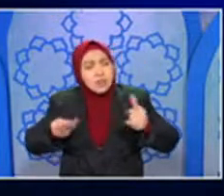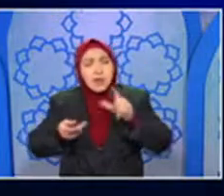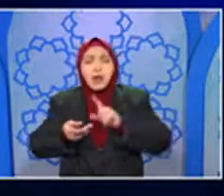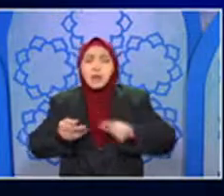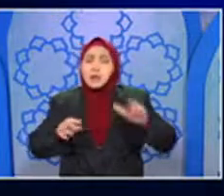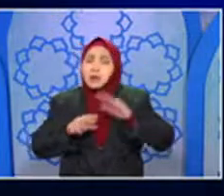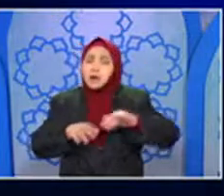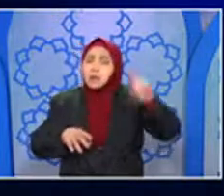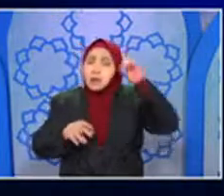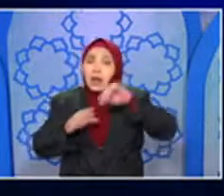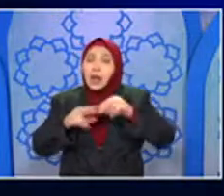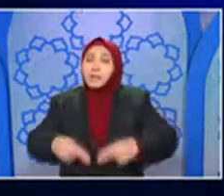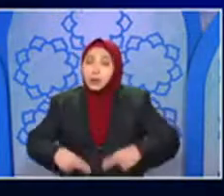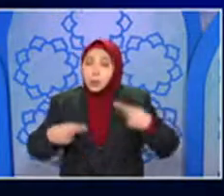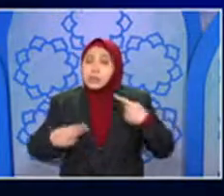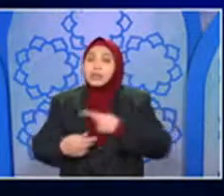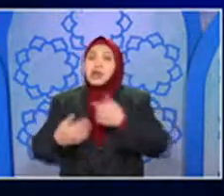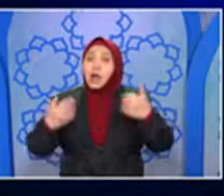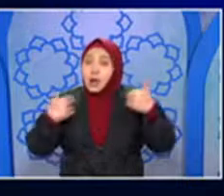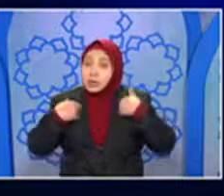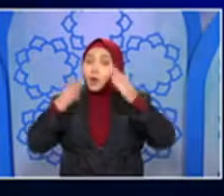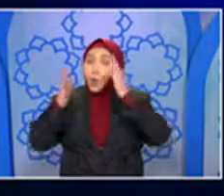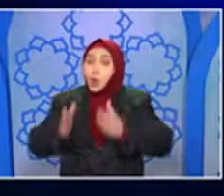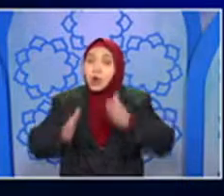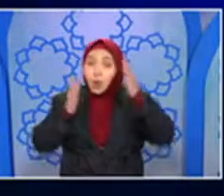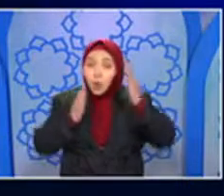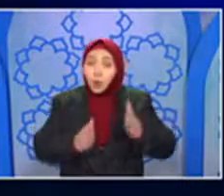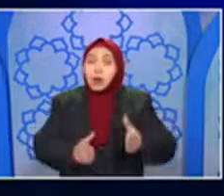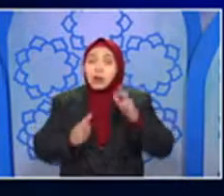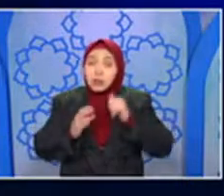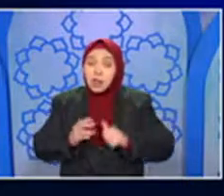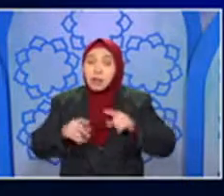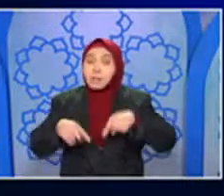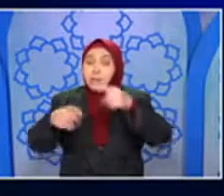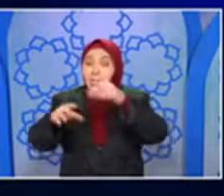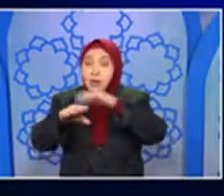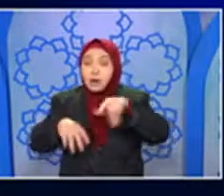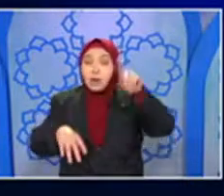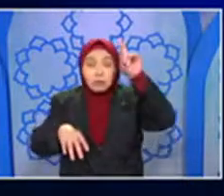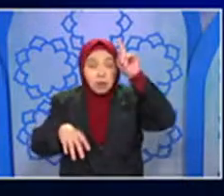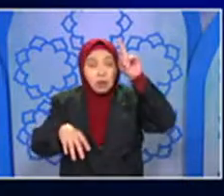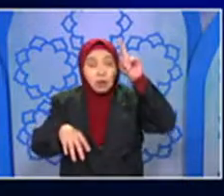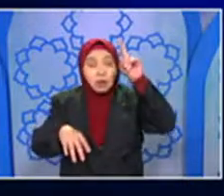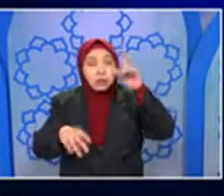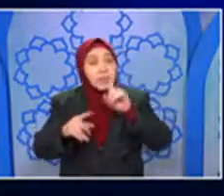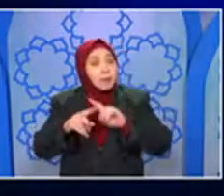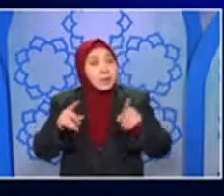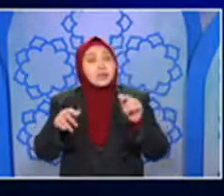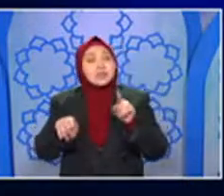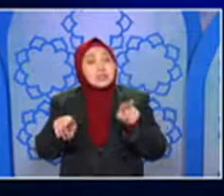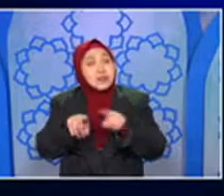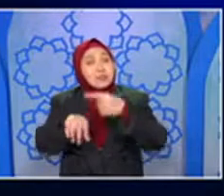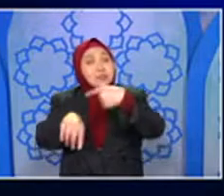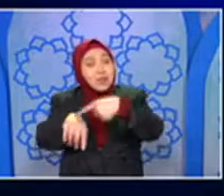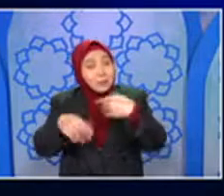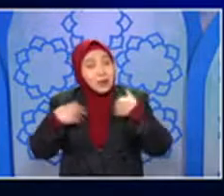dalam kehidupan kita ini ada orang-orang yang ingin menuju pada Allah Subhanahu Wa Taala seperti tuan-tuan sekalian. Tetapi dalam masa yang sama ada